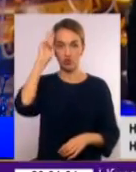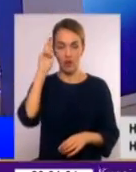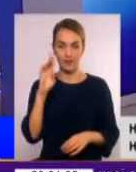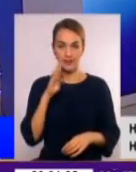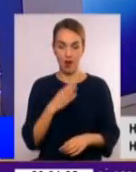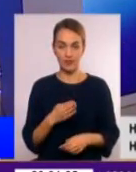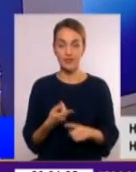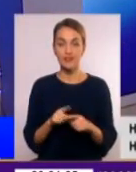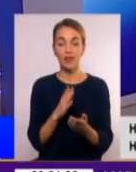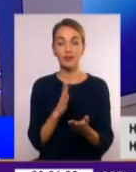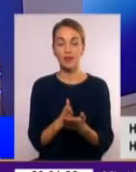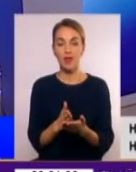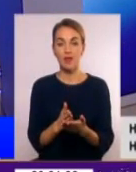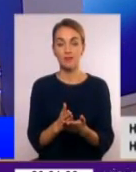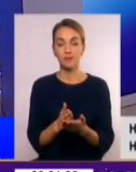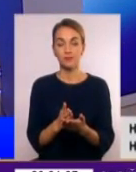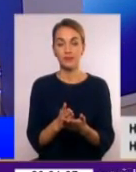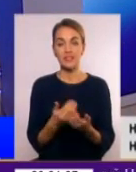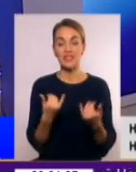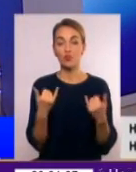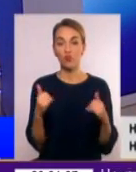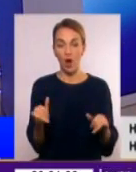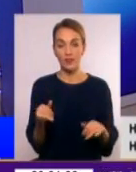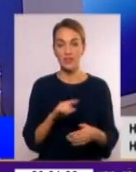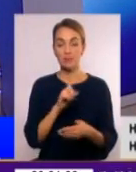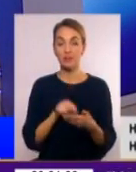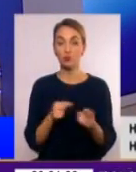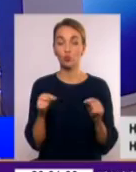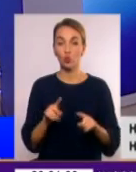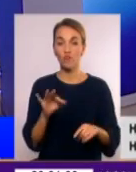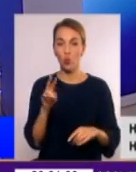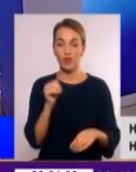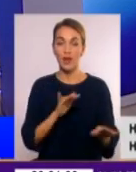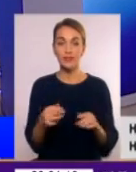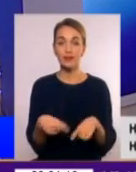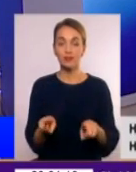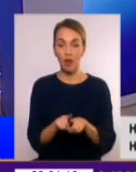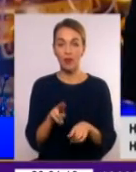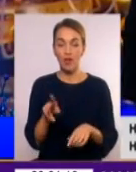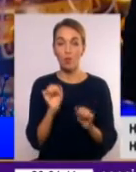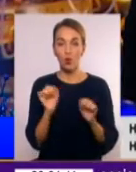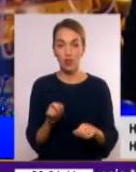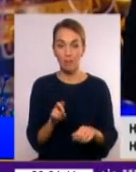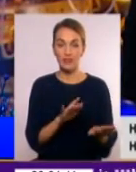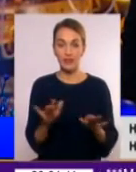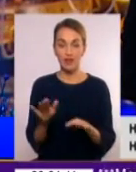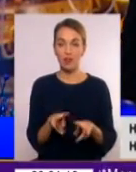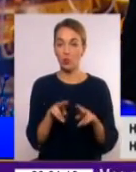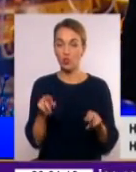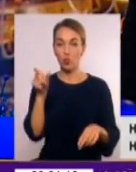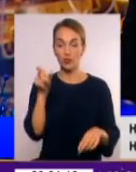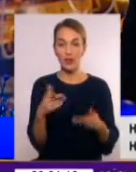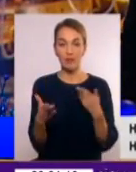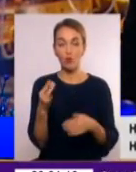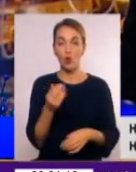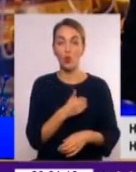зраді. Це є здивування з приводу того, що вона діє так, як могла би діяти аналогічна людина, якби